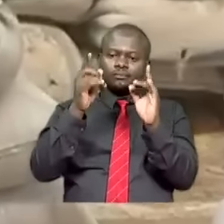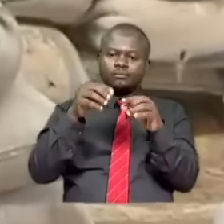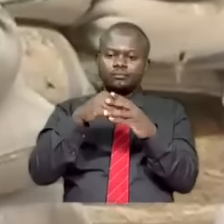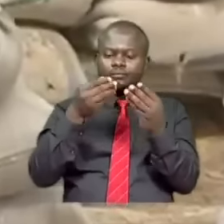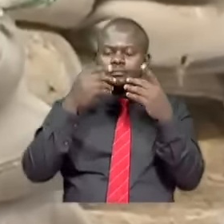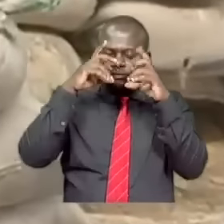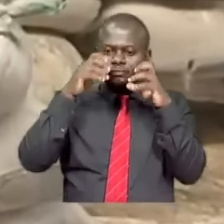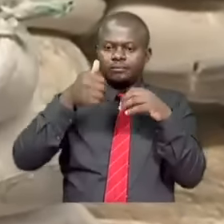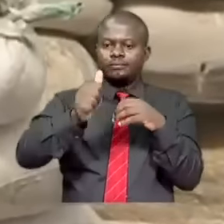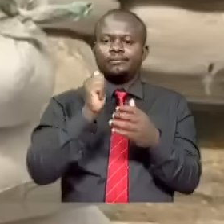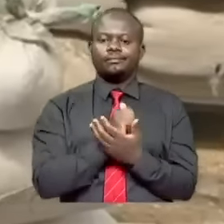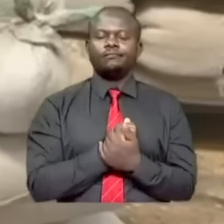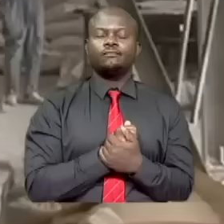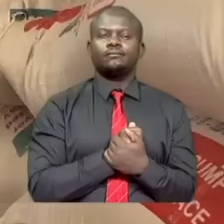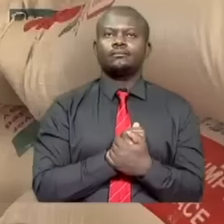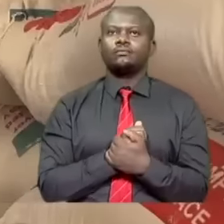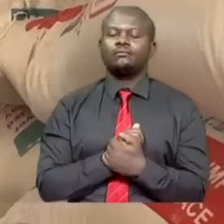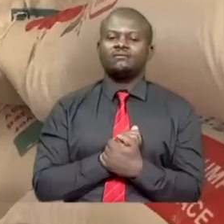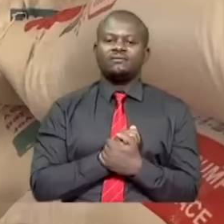Waduhishije yabyo.